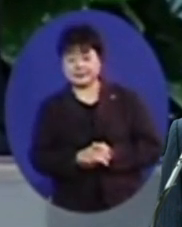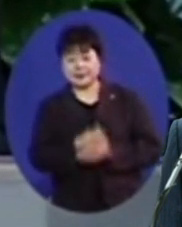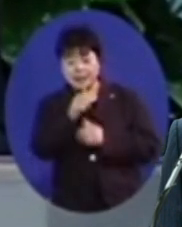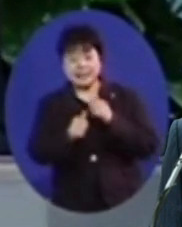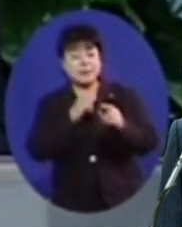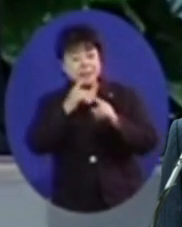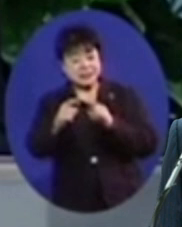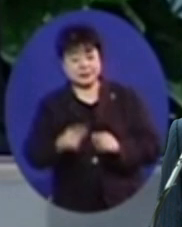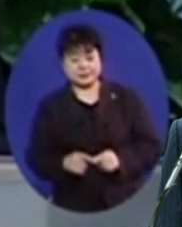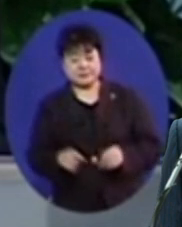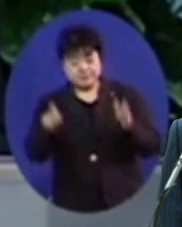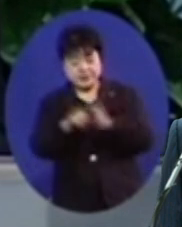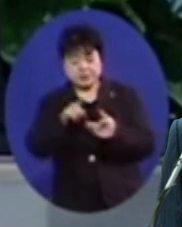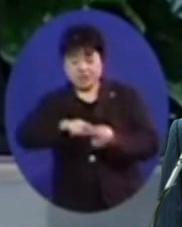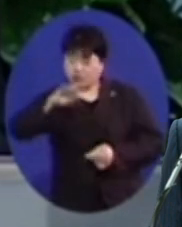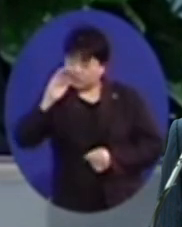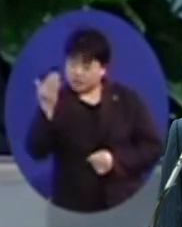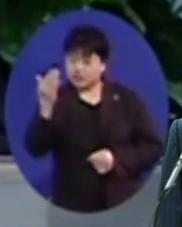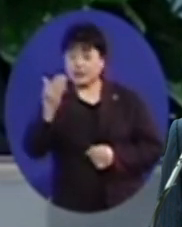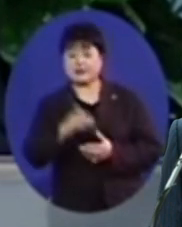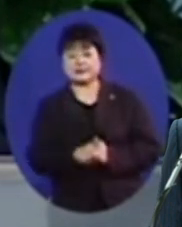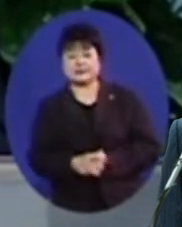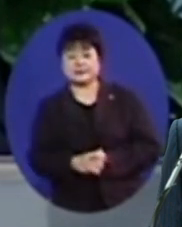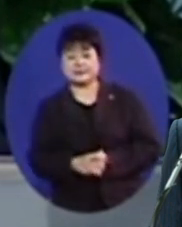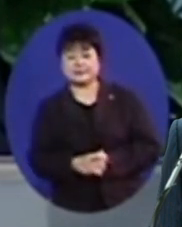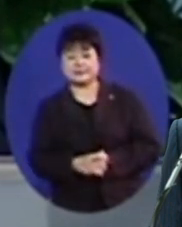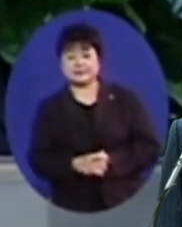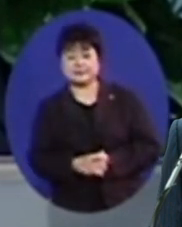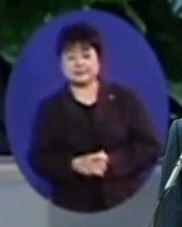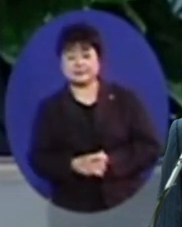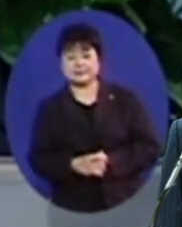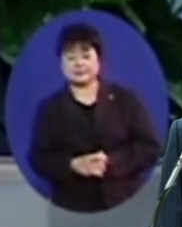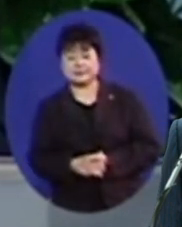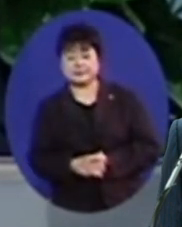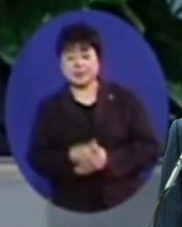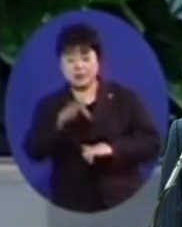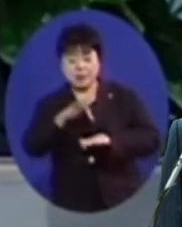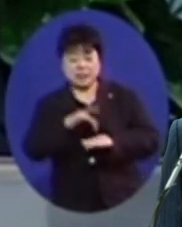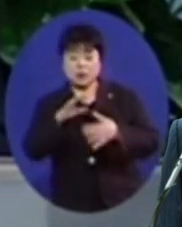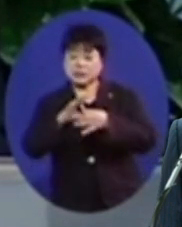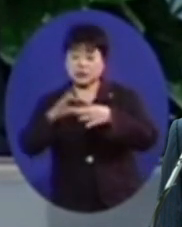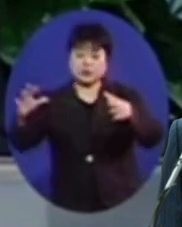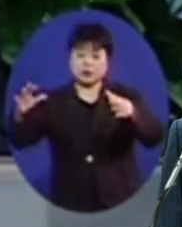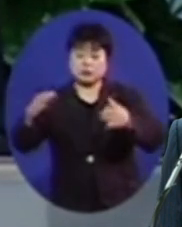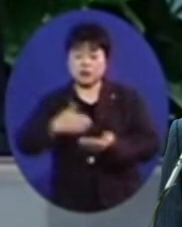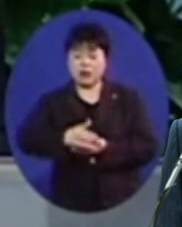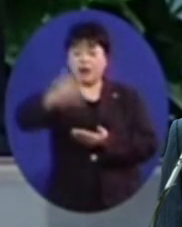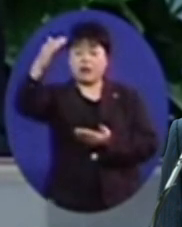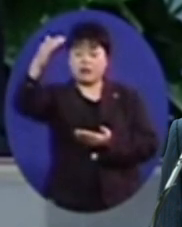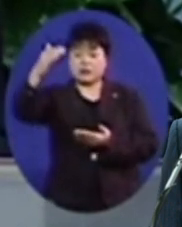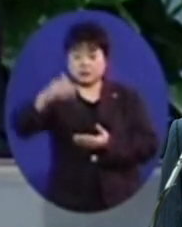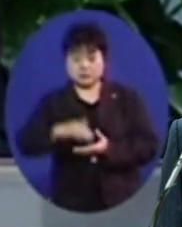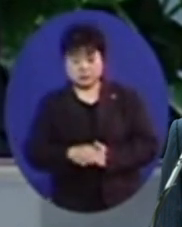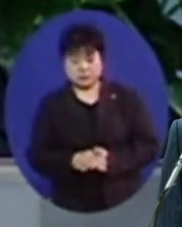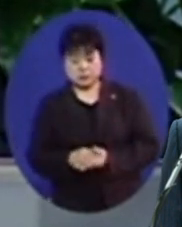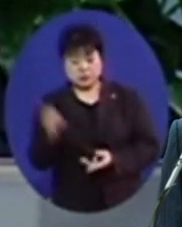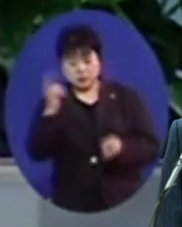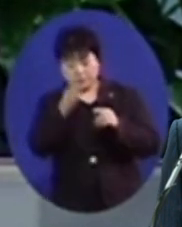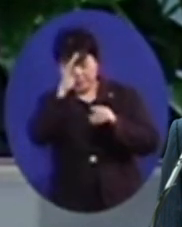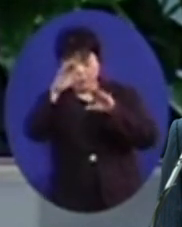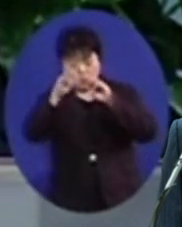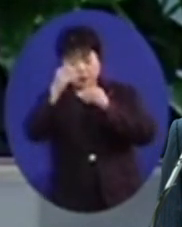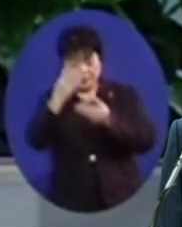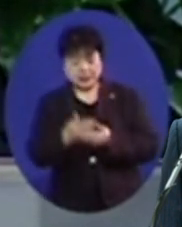하나님 말씀 믿은 대로 될지어다. 너는 나와 상관없으니 물러가라. 그러고도 제가 채찍에 맞음으로 너가